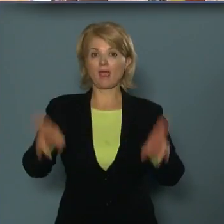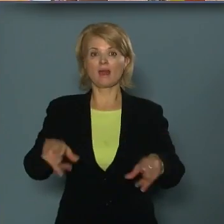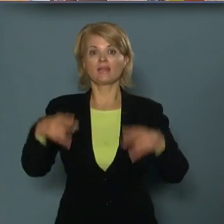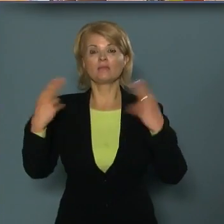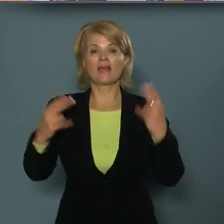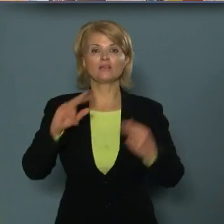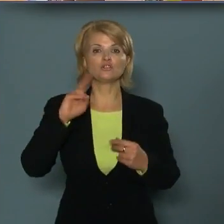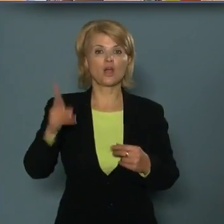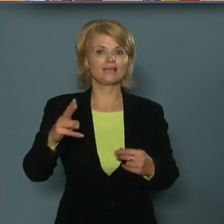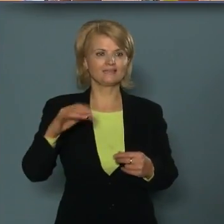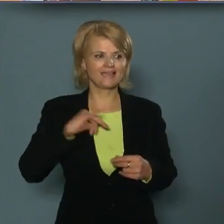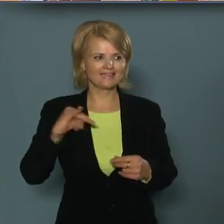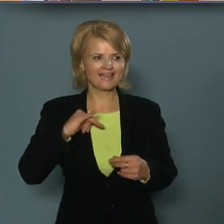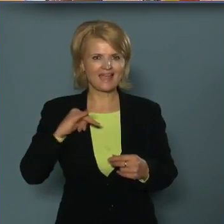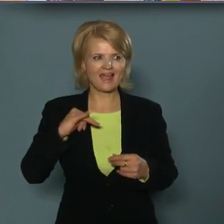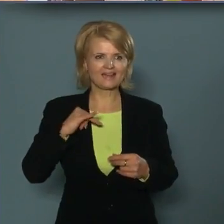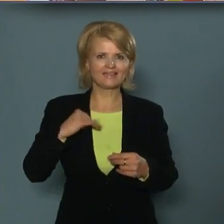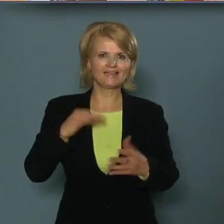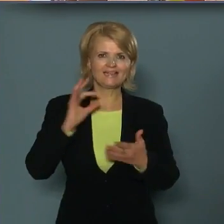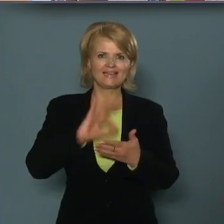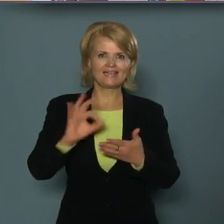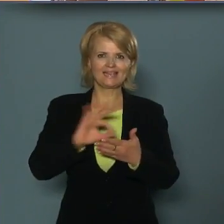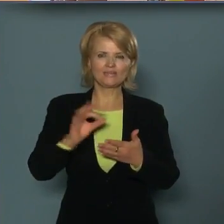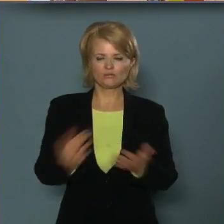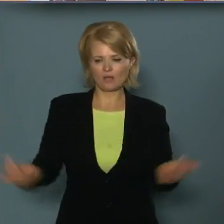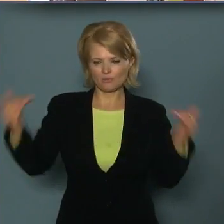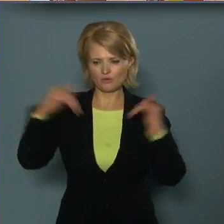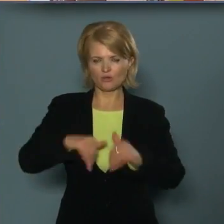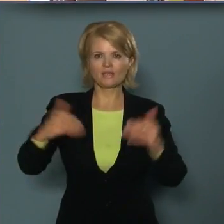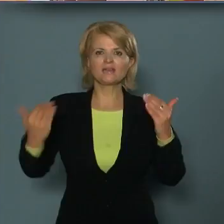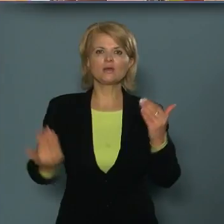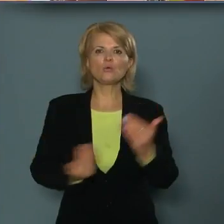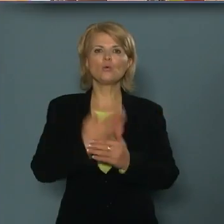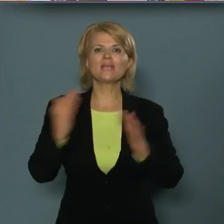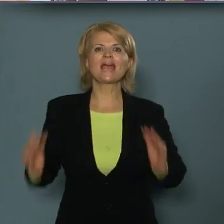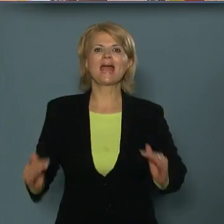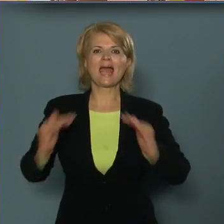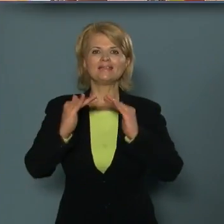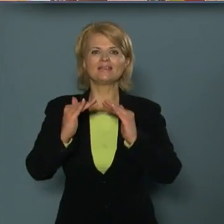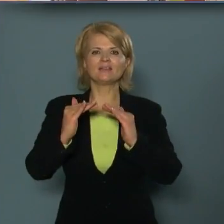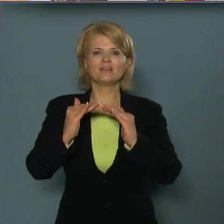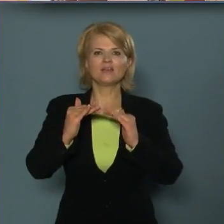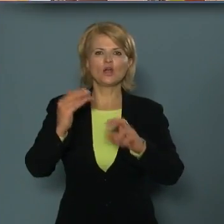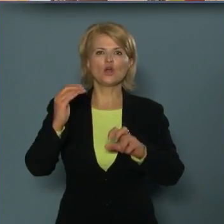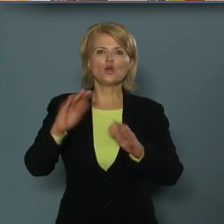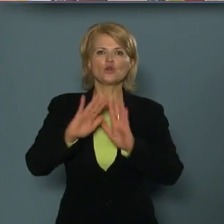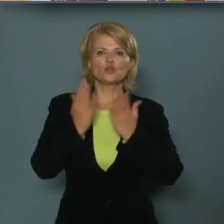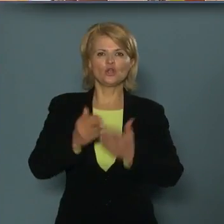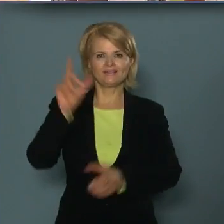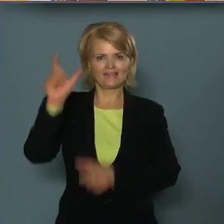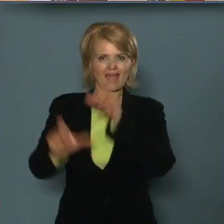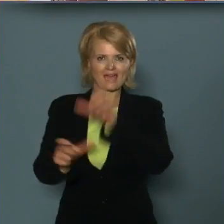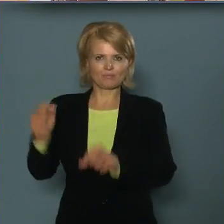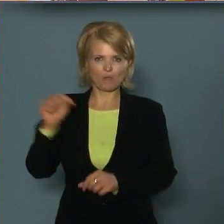akit érdekel az irodalom, az jöjjön el az Újhegyi Könyvtárba. És hát